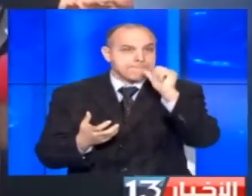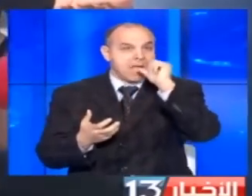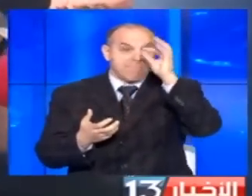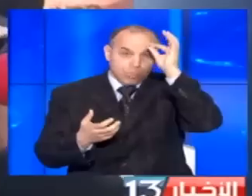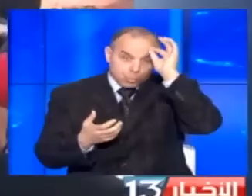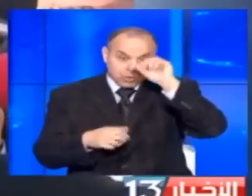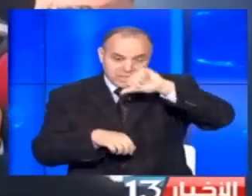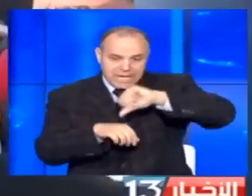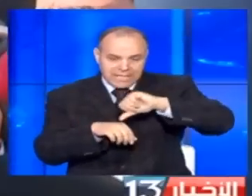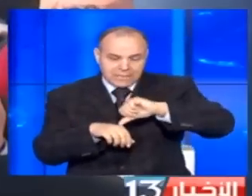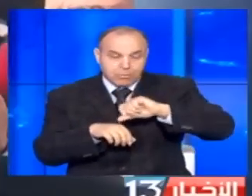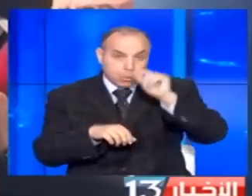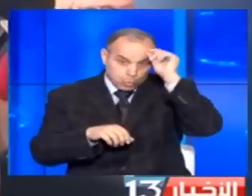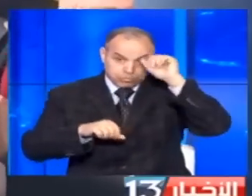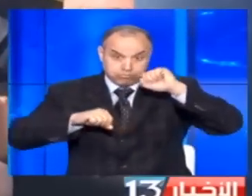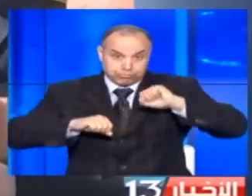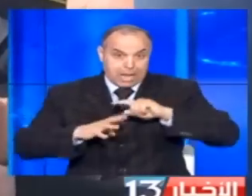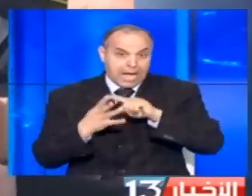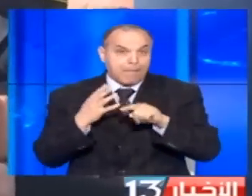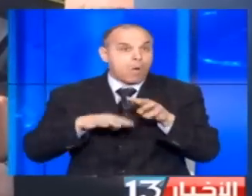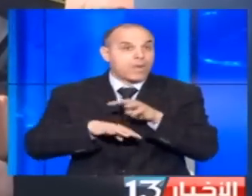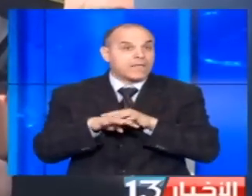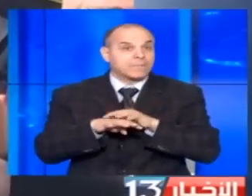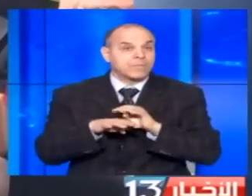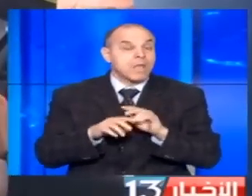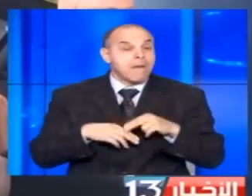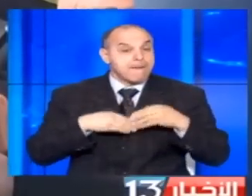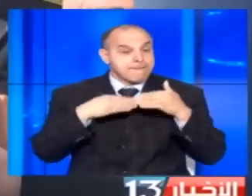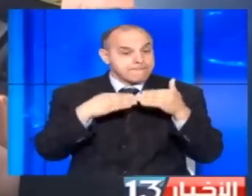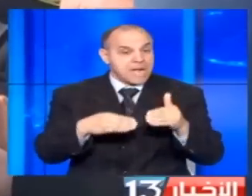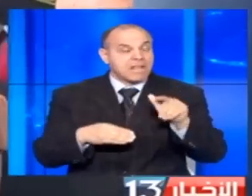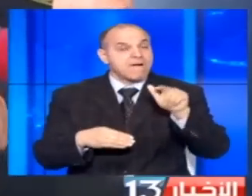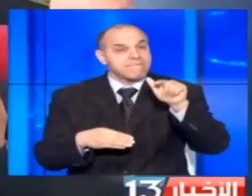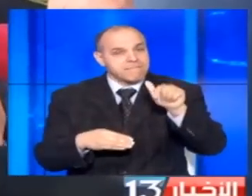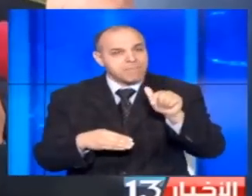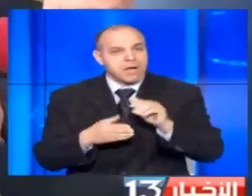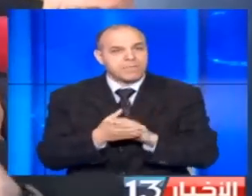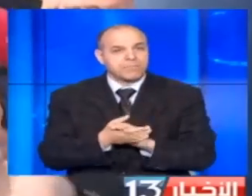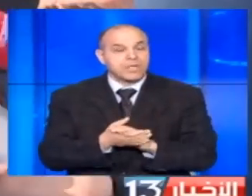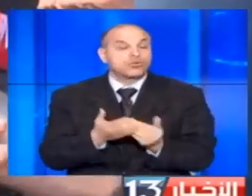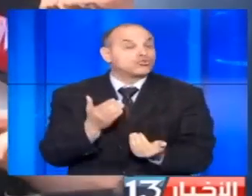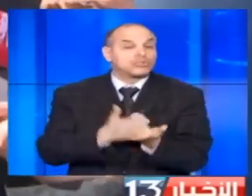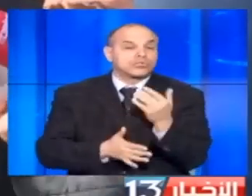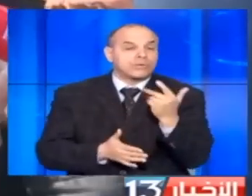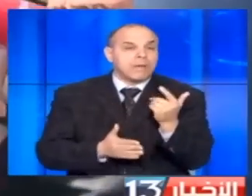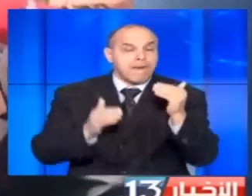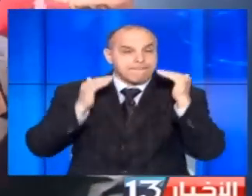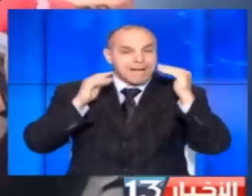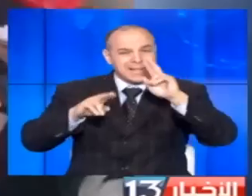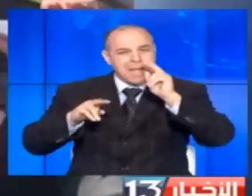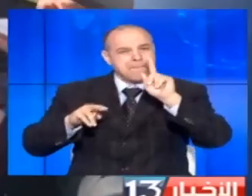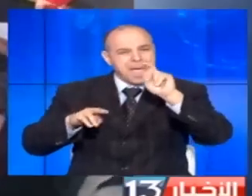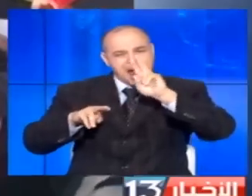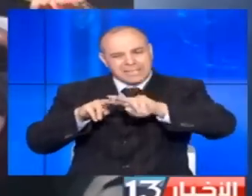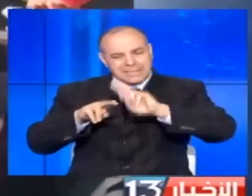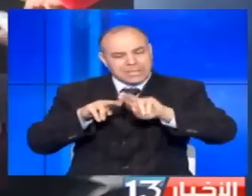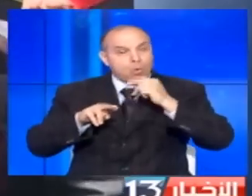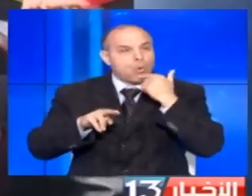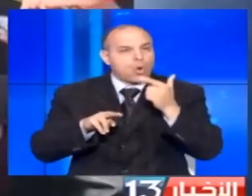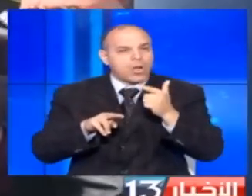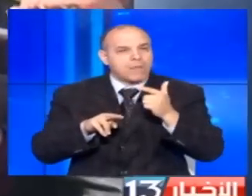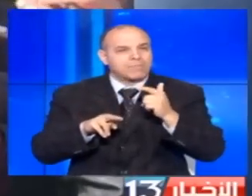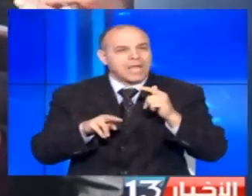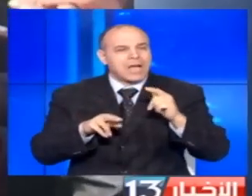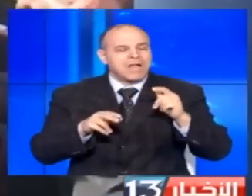تونس العاصمه تونس الكبرى ثم هناك ايضا ح جديد هو محطه معالجه اع